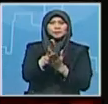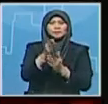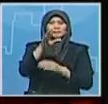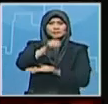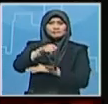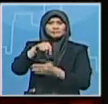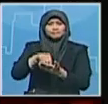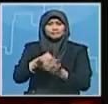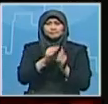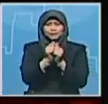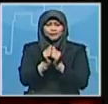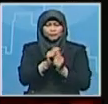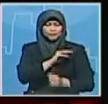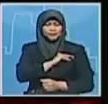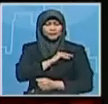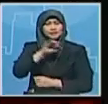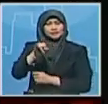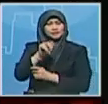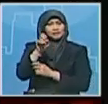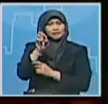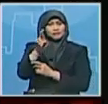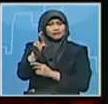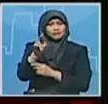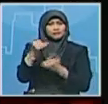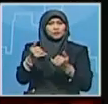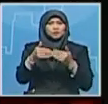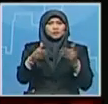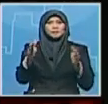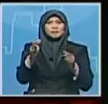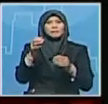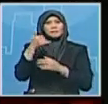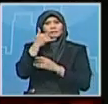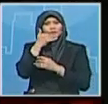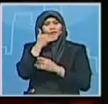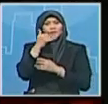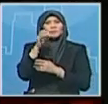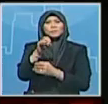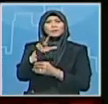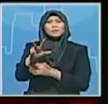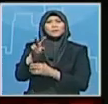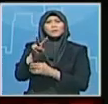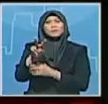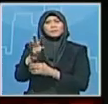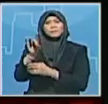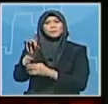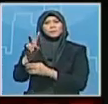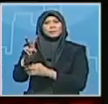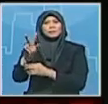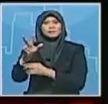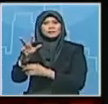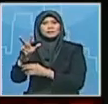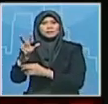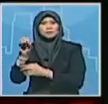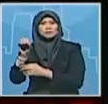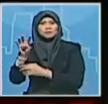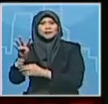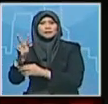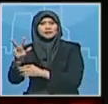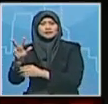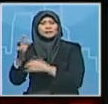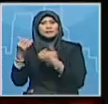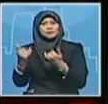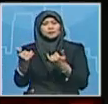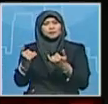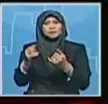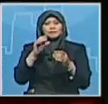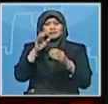pada malam ini bersama Menteri Kerja Raya. Bakal talian kami buka nanti 03-2282-3043 dan juga Facebook dialog